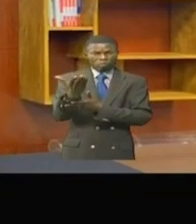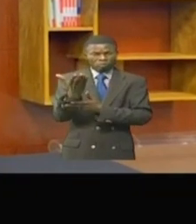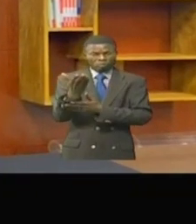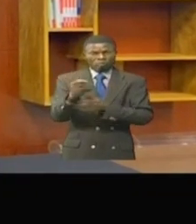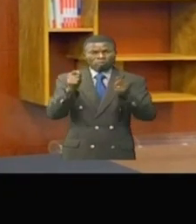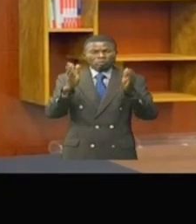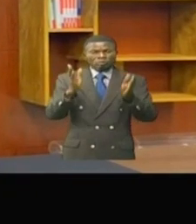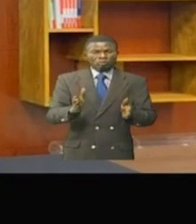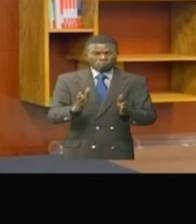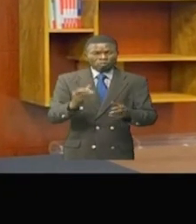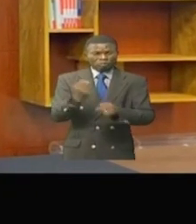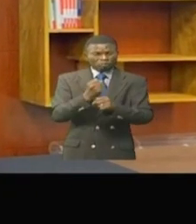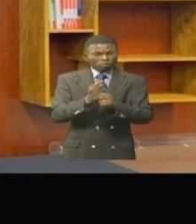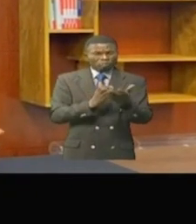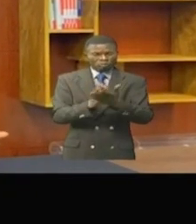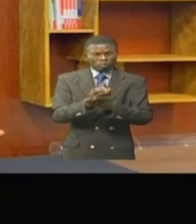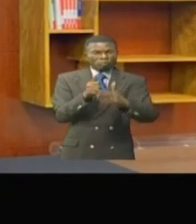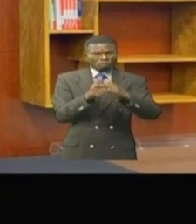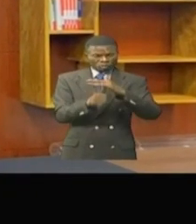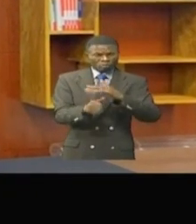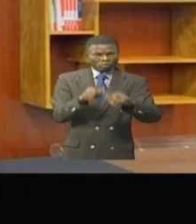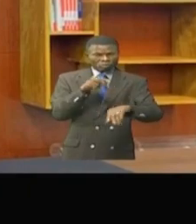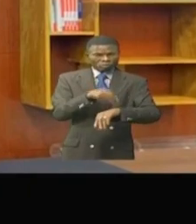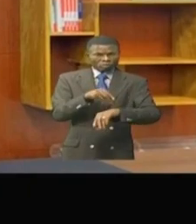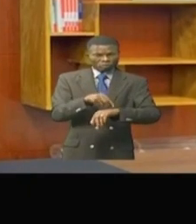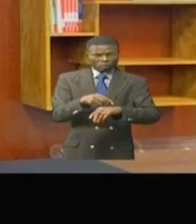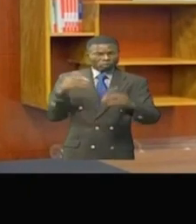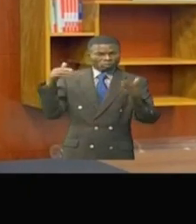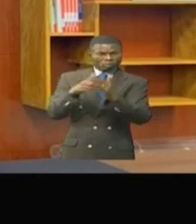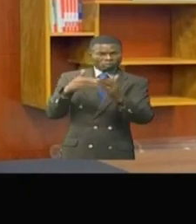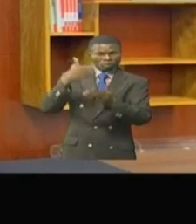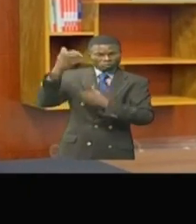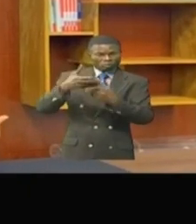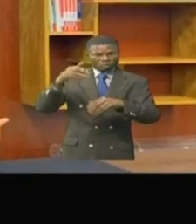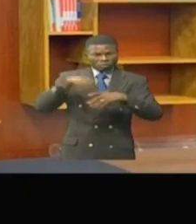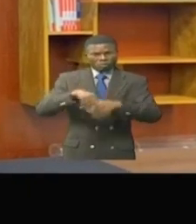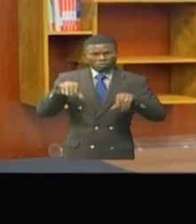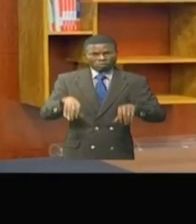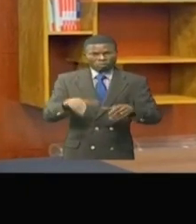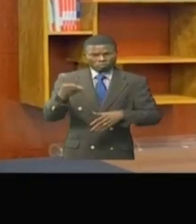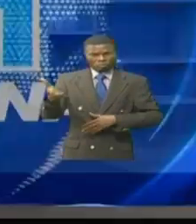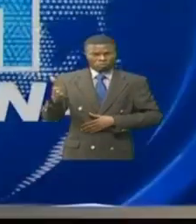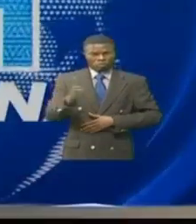presse à plus de professionnalisme pendant cette période d'agression rwandaise sur le sol congolais.